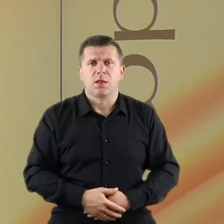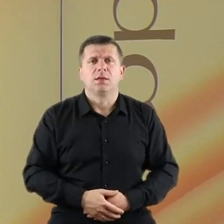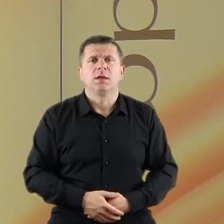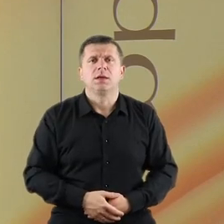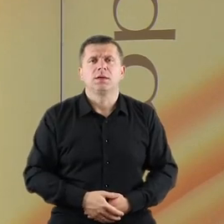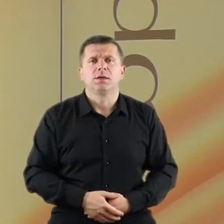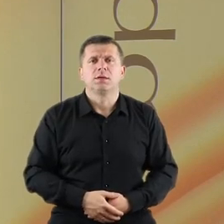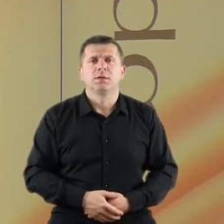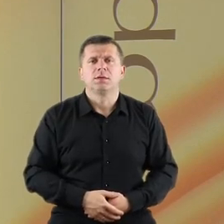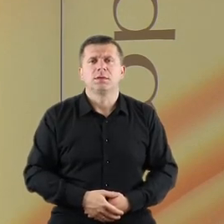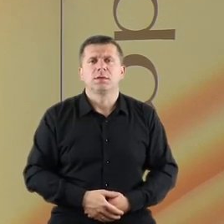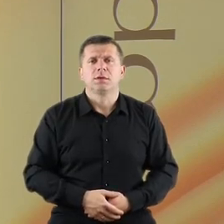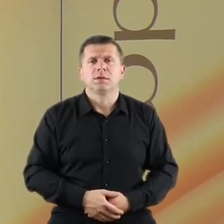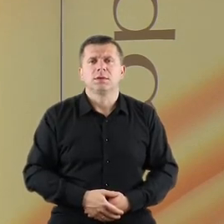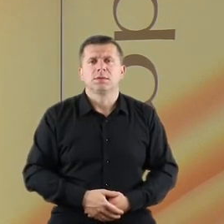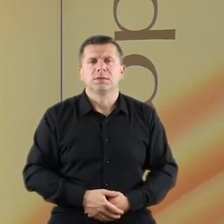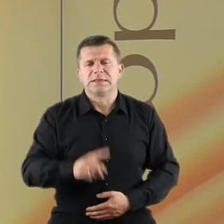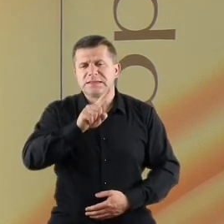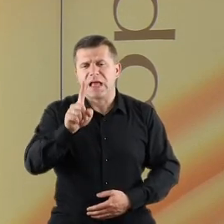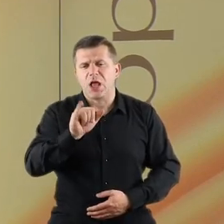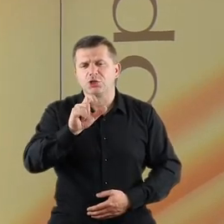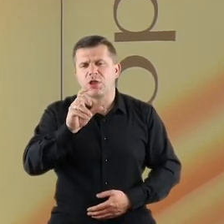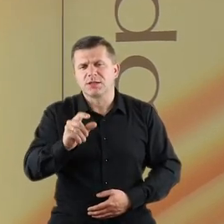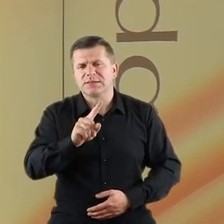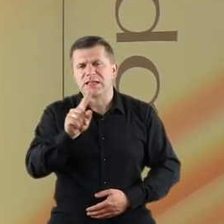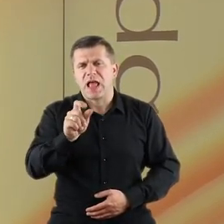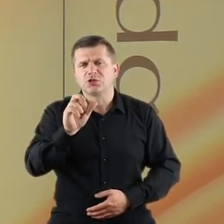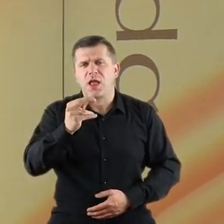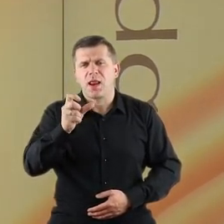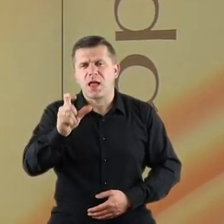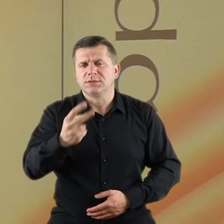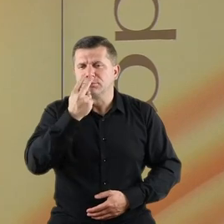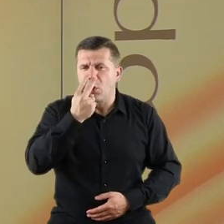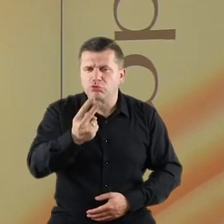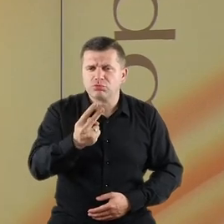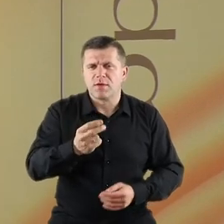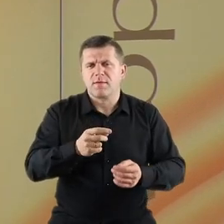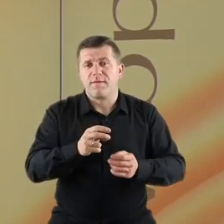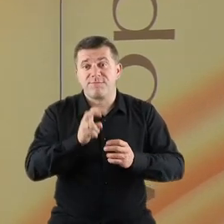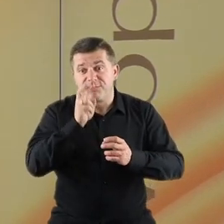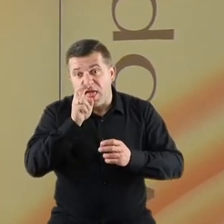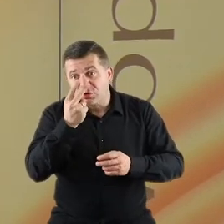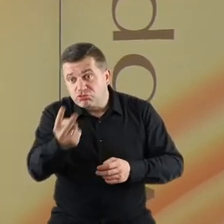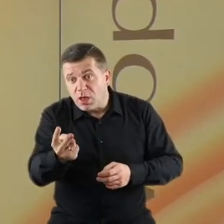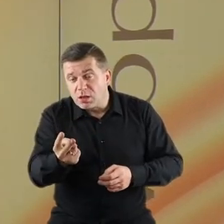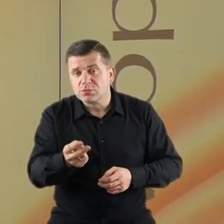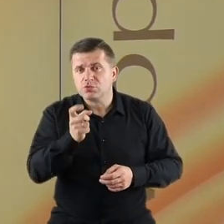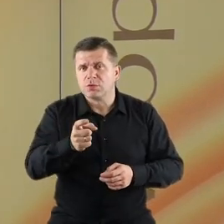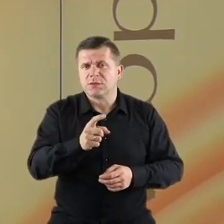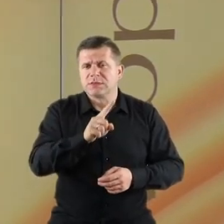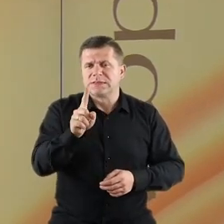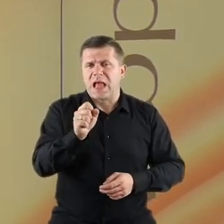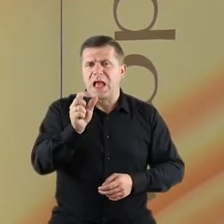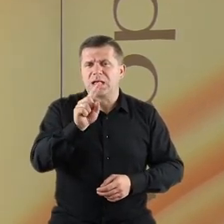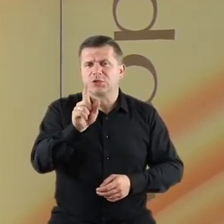ujrzeć zajrzeć zawierać spojrzeć spozierać wejrzeć Iza źory